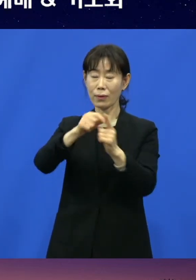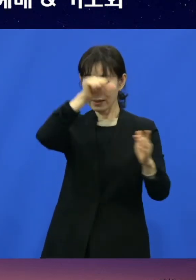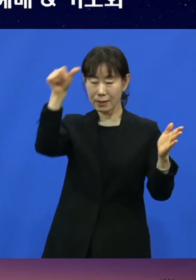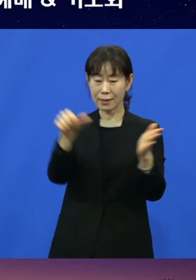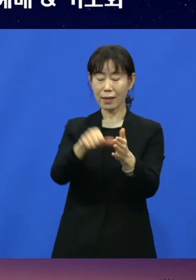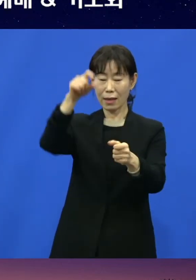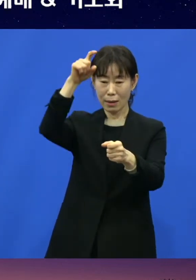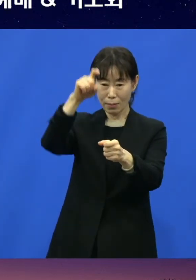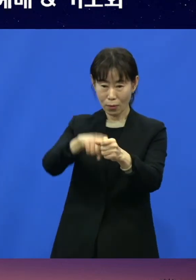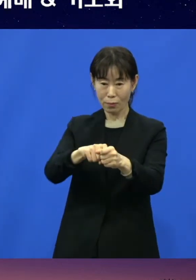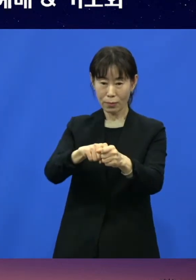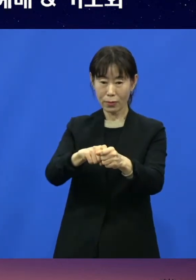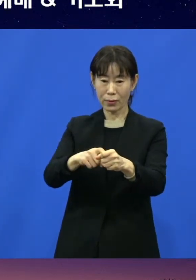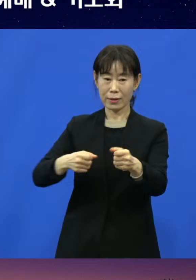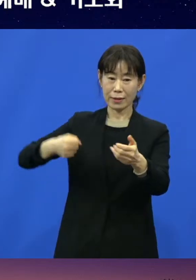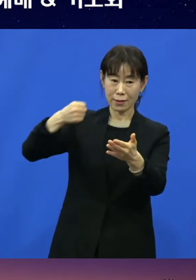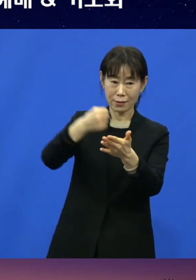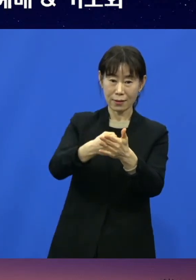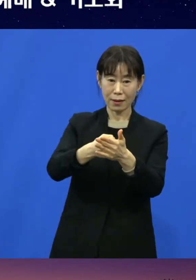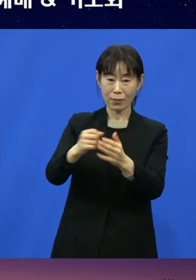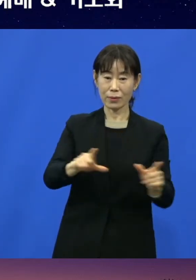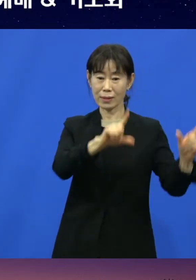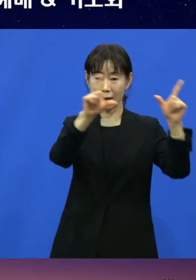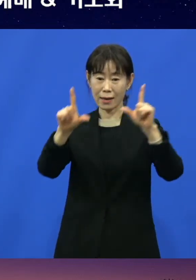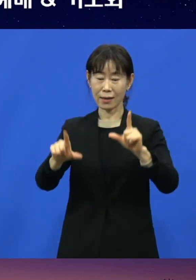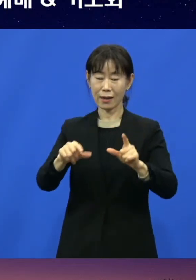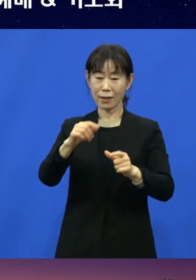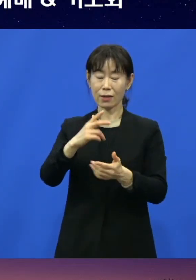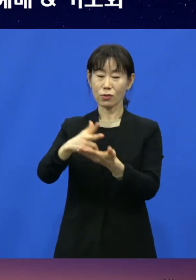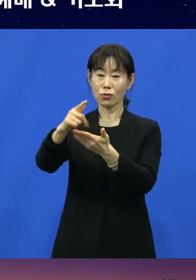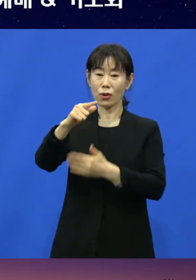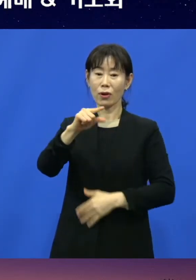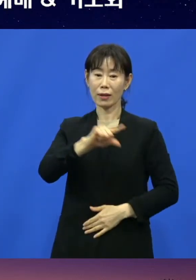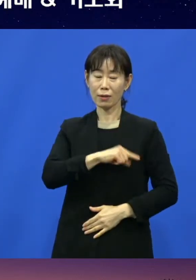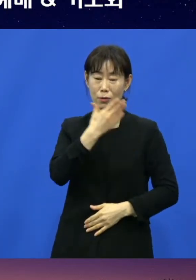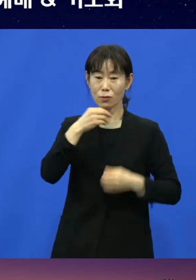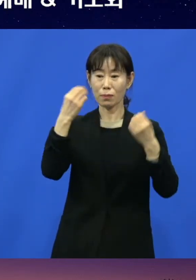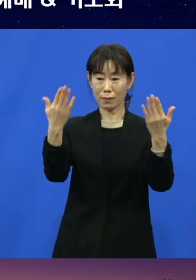향해 달려가는 여러분들 되시기를 주의 이름으로 축원합니다.